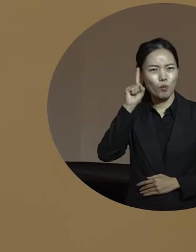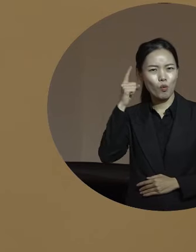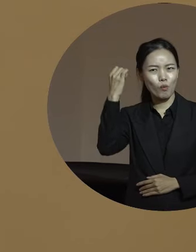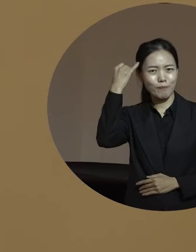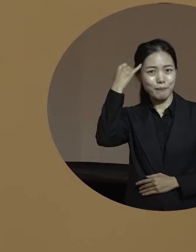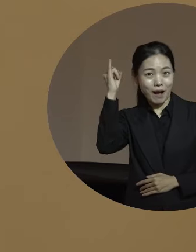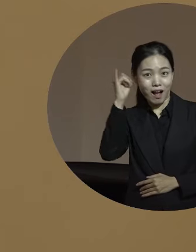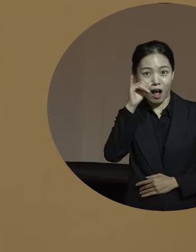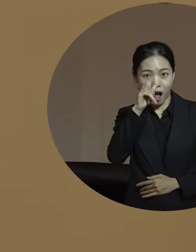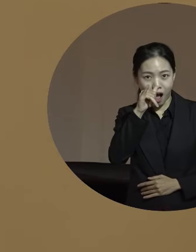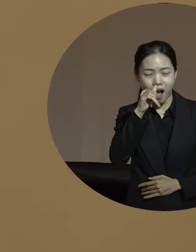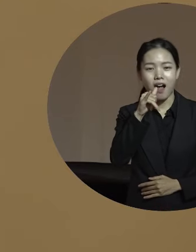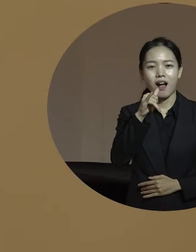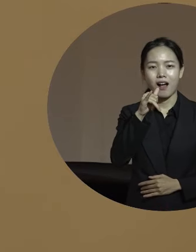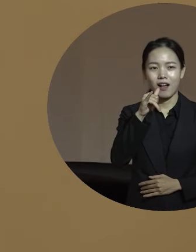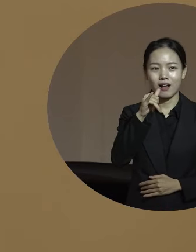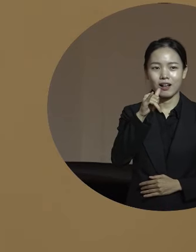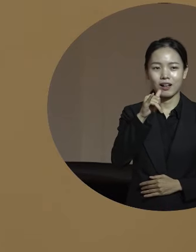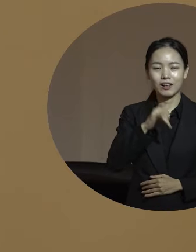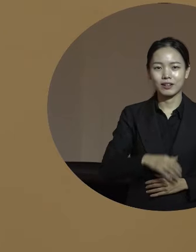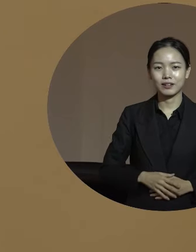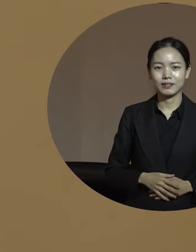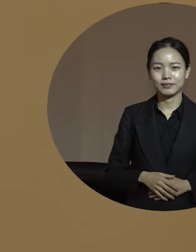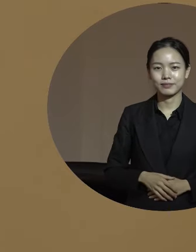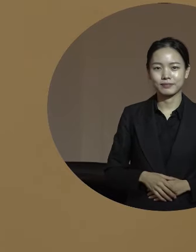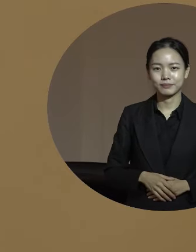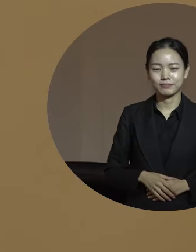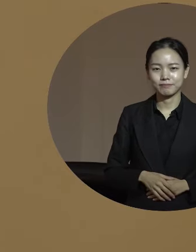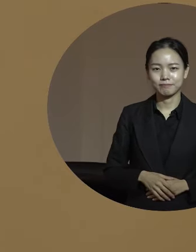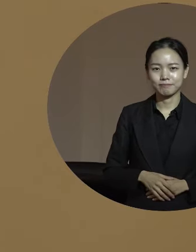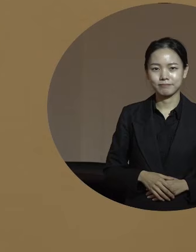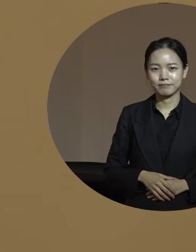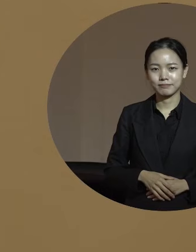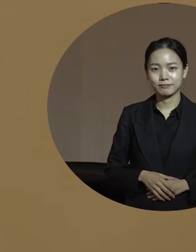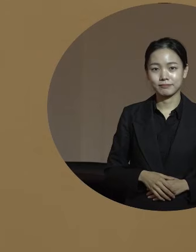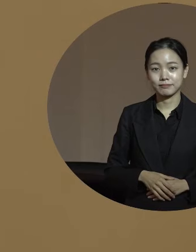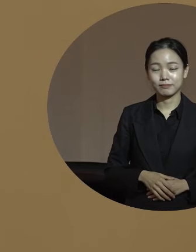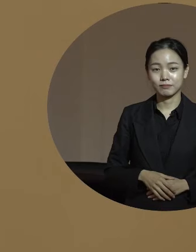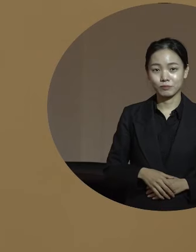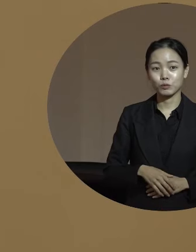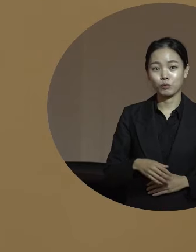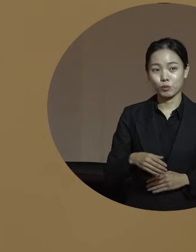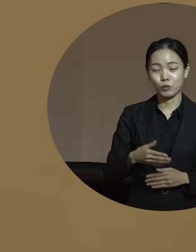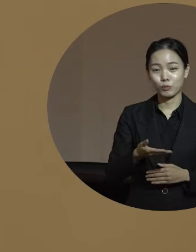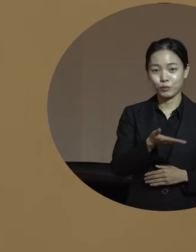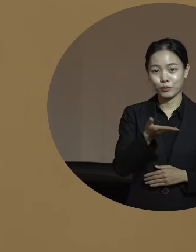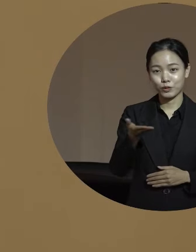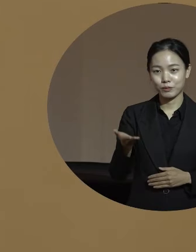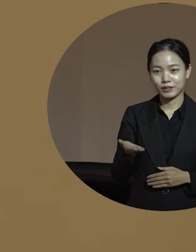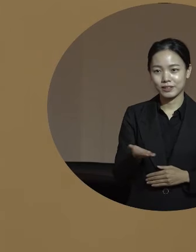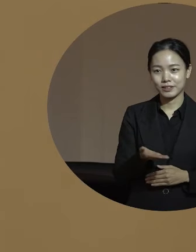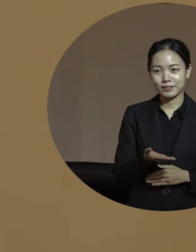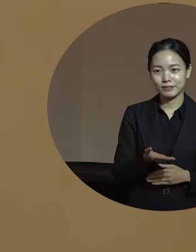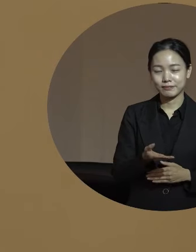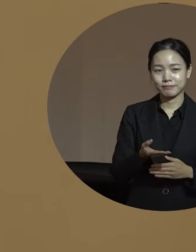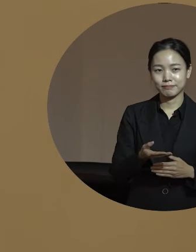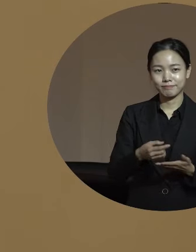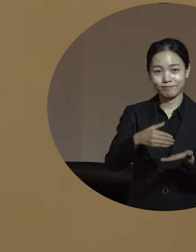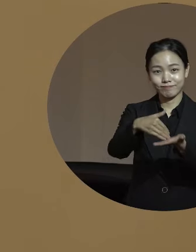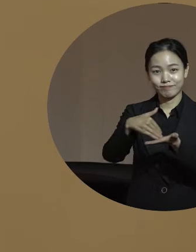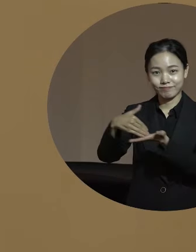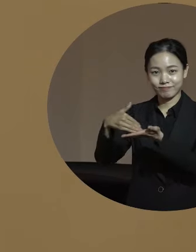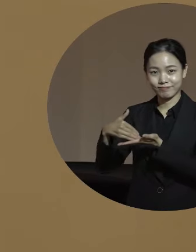있으시면 저희가 촘촘히 계속 빈틈없이 지원하려고 대상을 계속 발굴하고 있긴